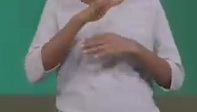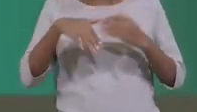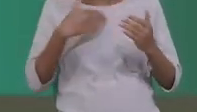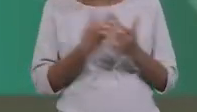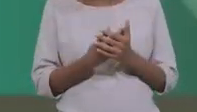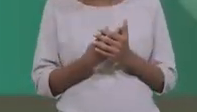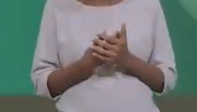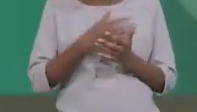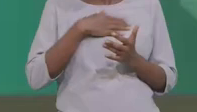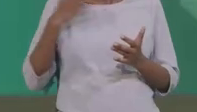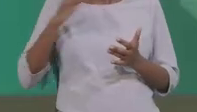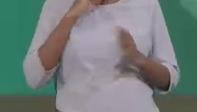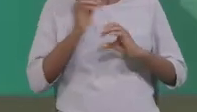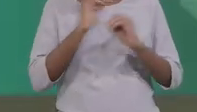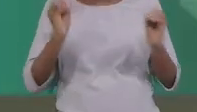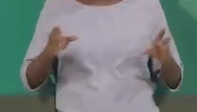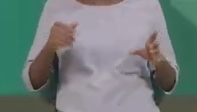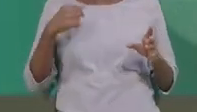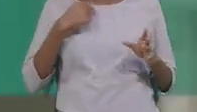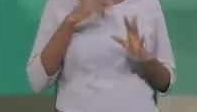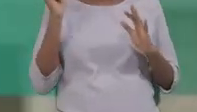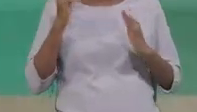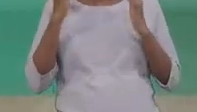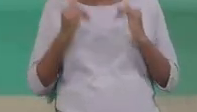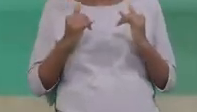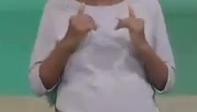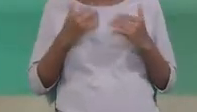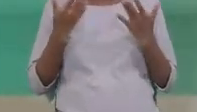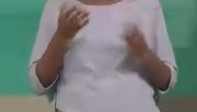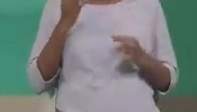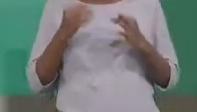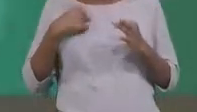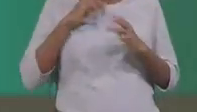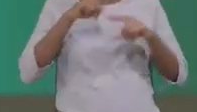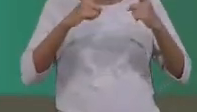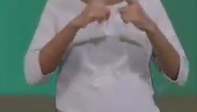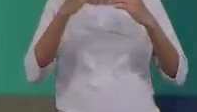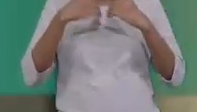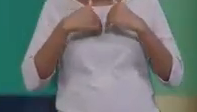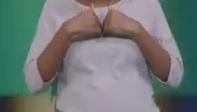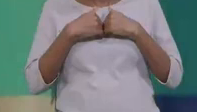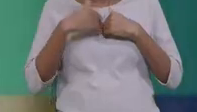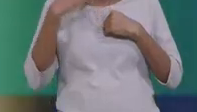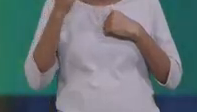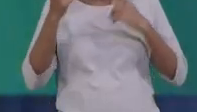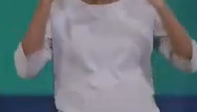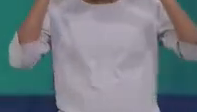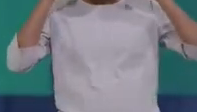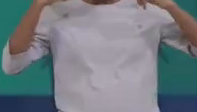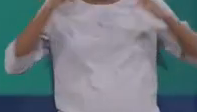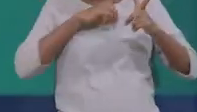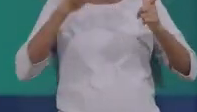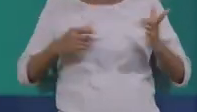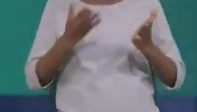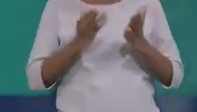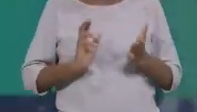tout entendu, et il n'y a plus rien d'autre que nous voulons. Si nous voulons avoir le